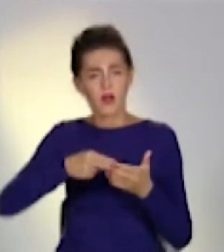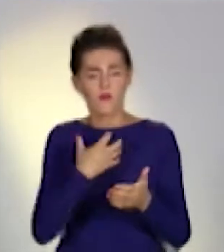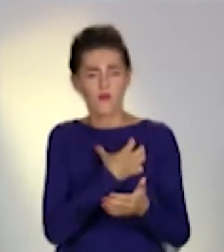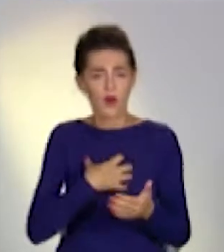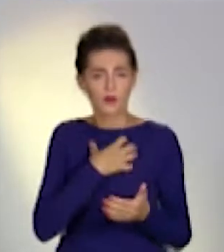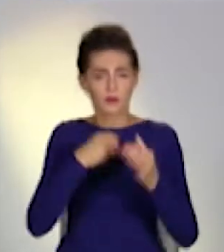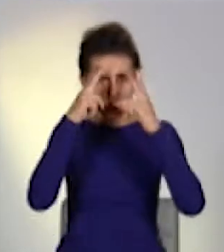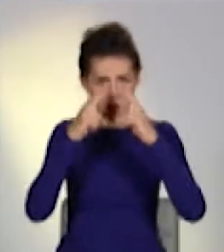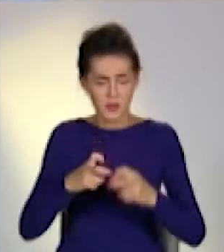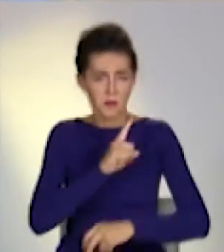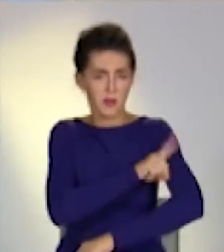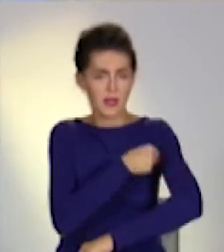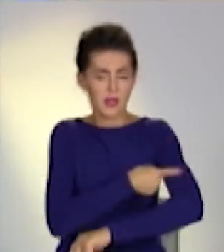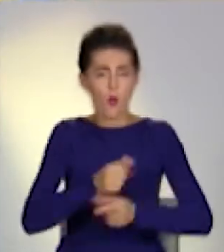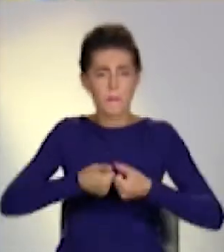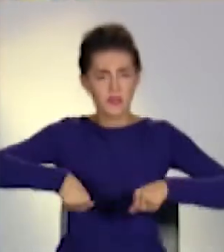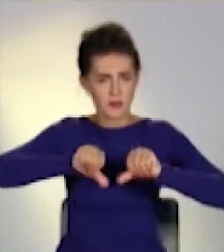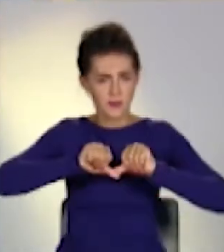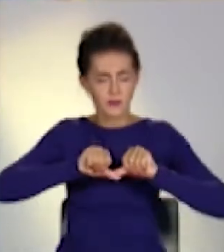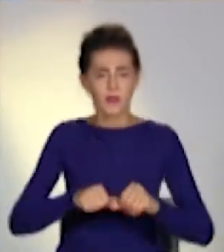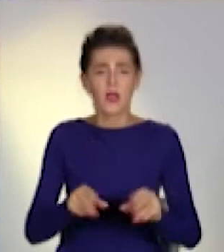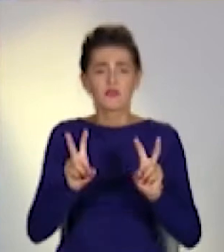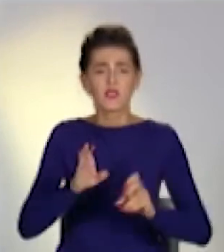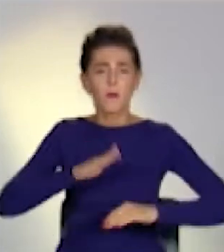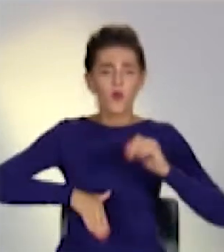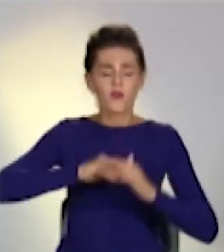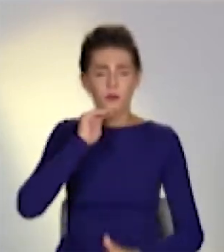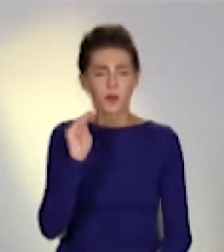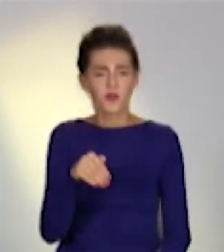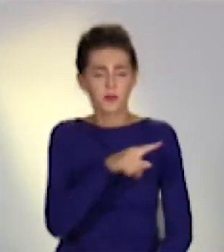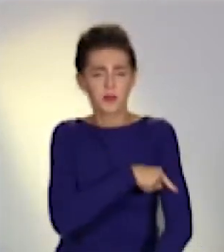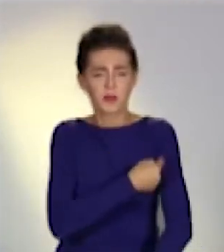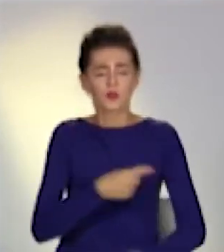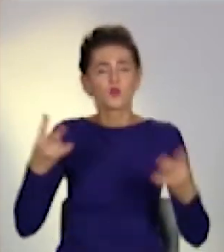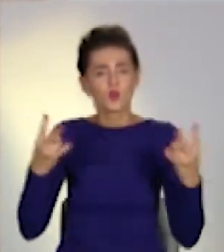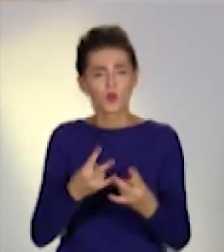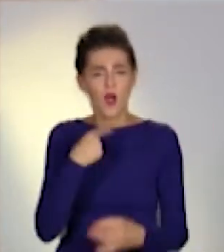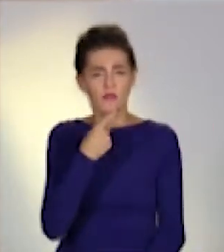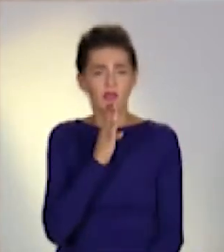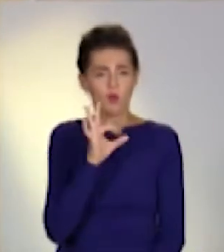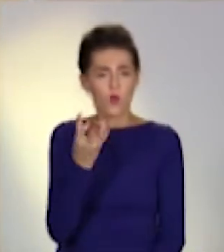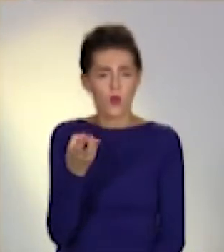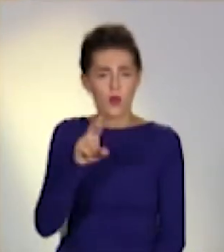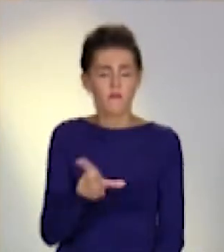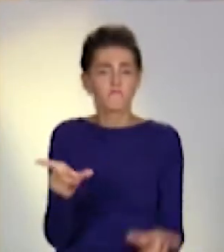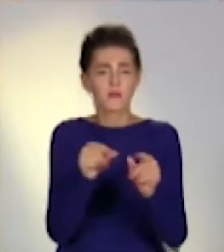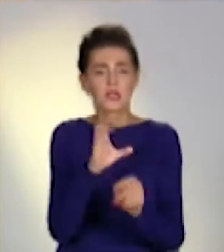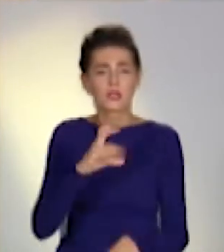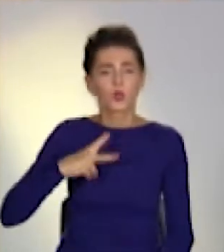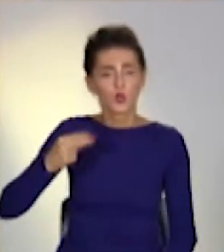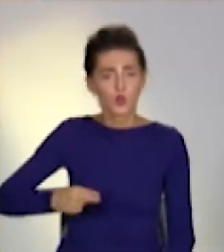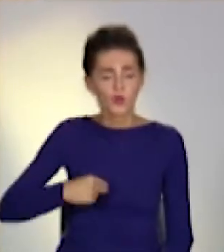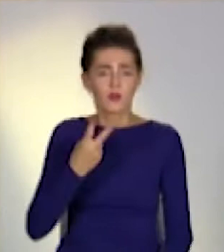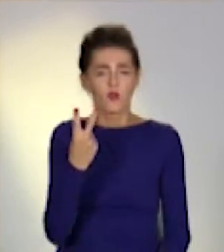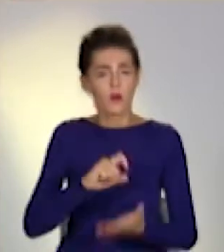не пройдешь медкомиссию. Профілактичний огляд лікарів потрібен, вважає Ольга. Адже без нього її донька, другокласниця Діана,